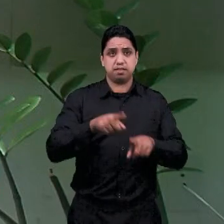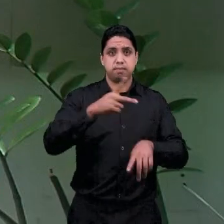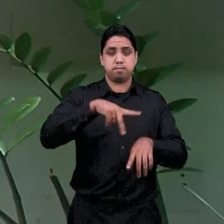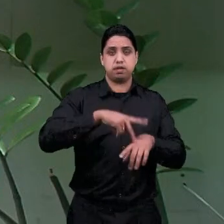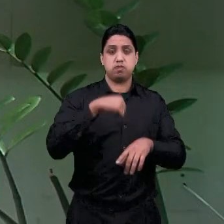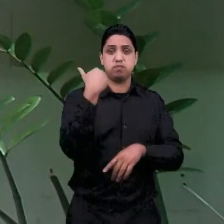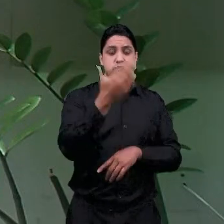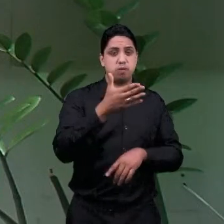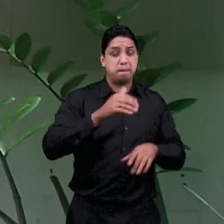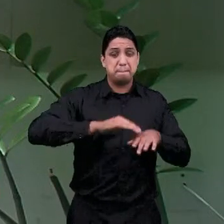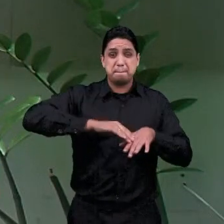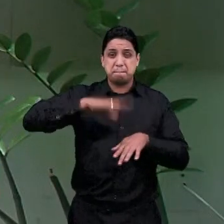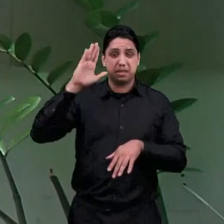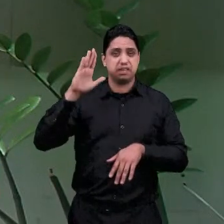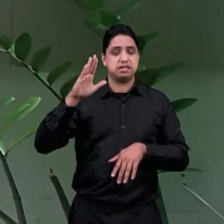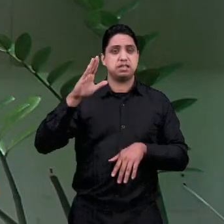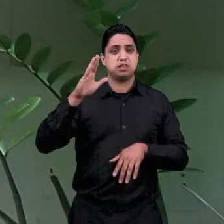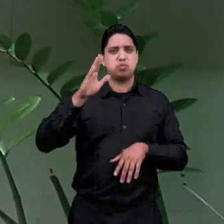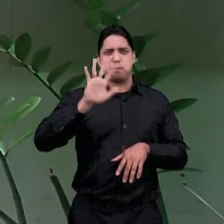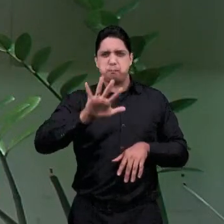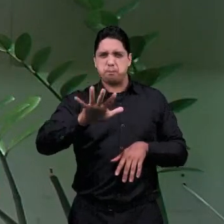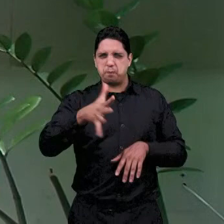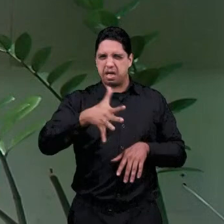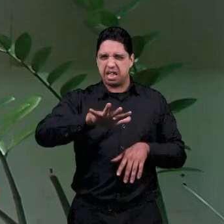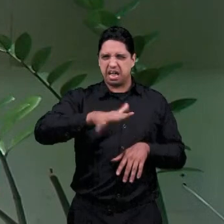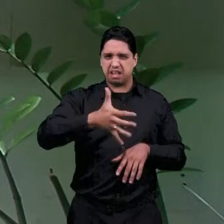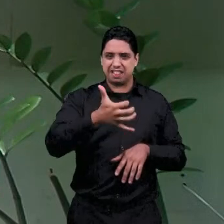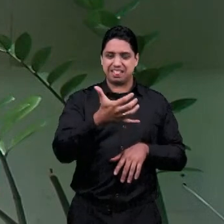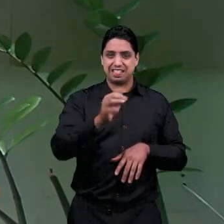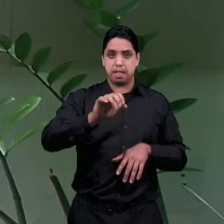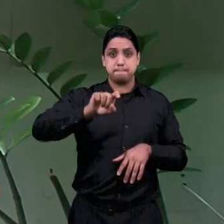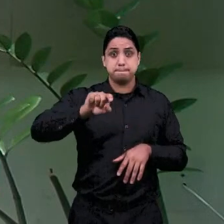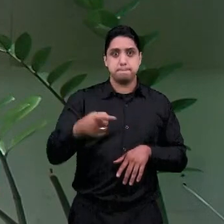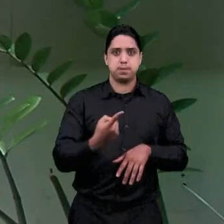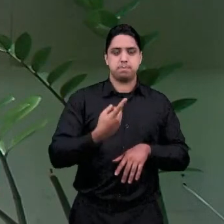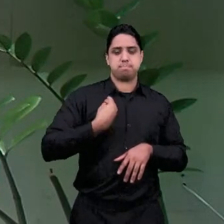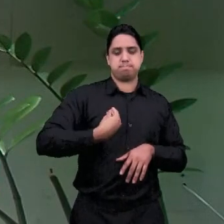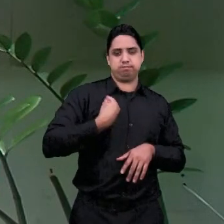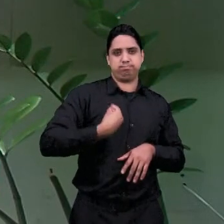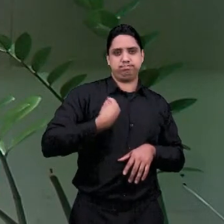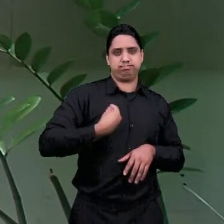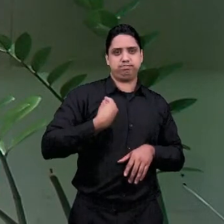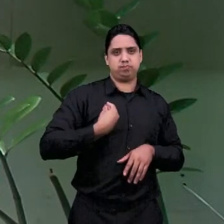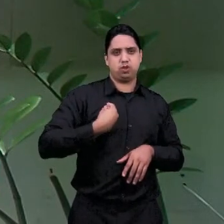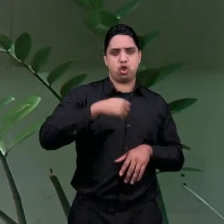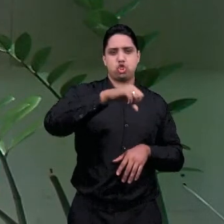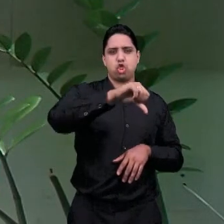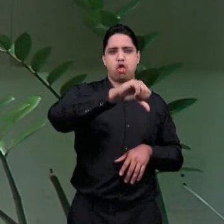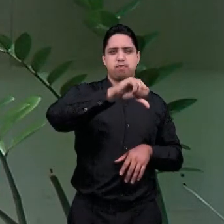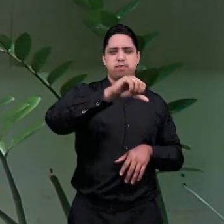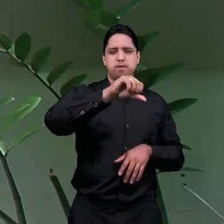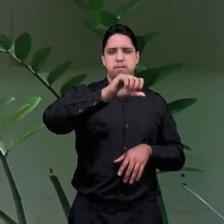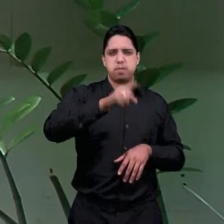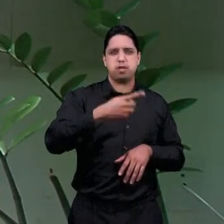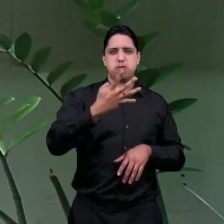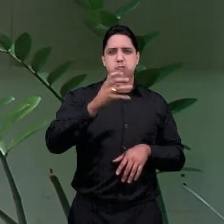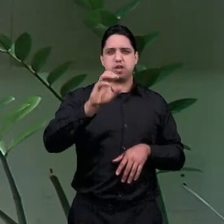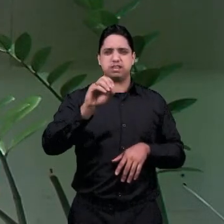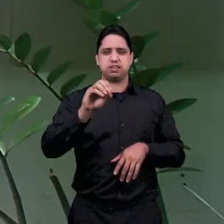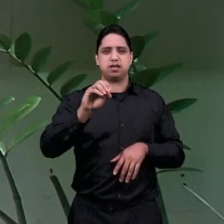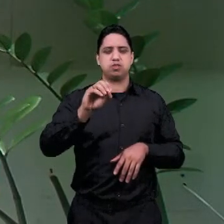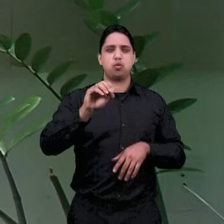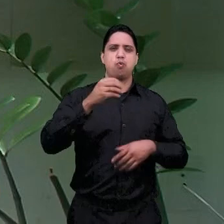l'étranger, donc on a eu un record, on a eu à peu près 10 000 participations, 9 400 avec